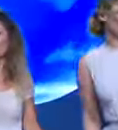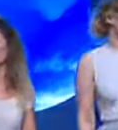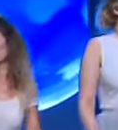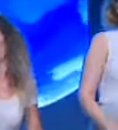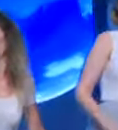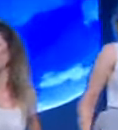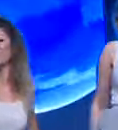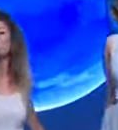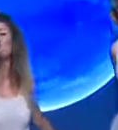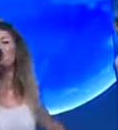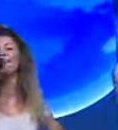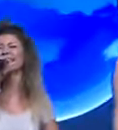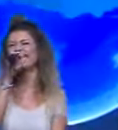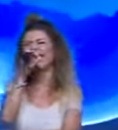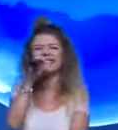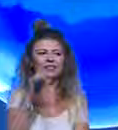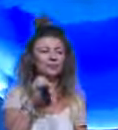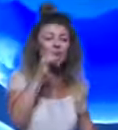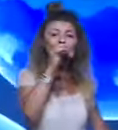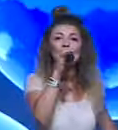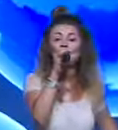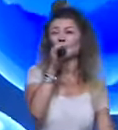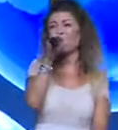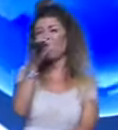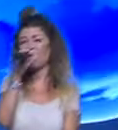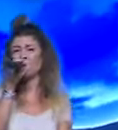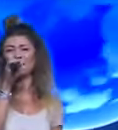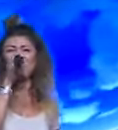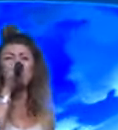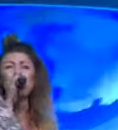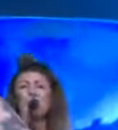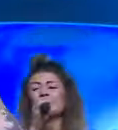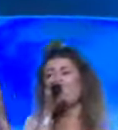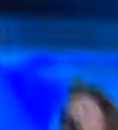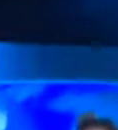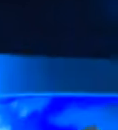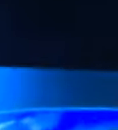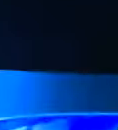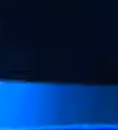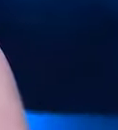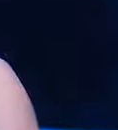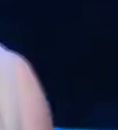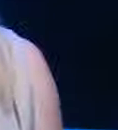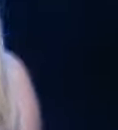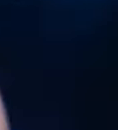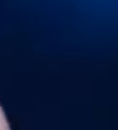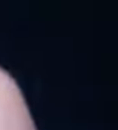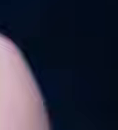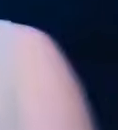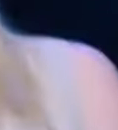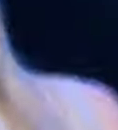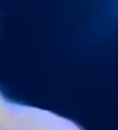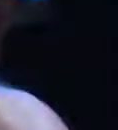O północy wejdźmy na dach, by pod gołym niebem spać. I niech każdy